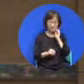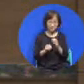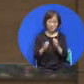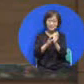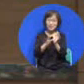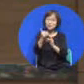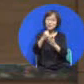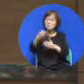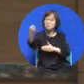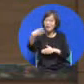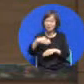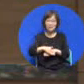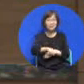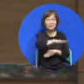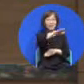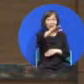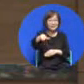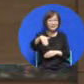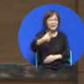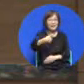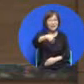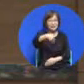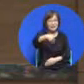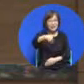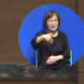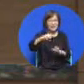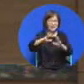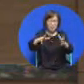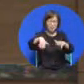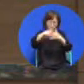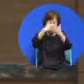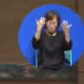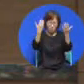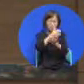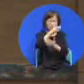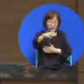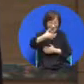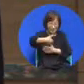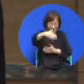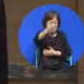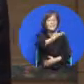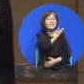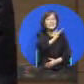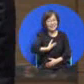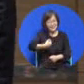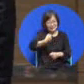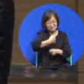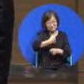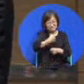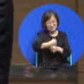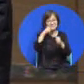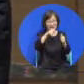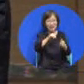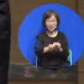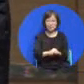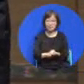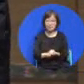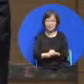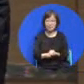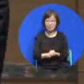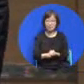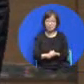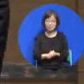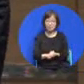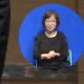가서 제자 삼아라. That's why God did not say go and evangelize, but then God said go and make disciples. 분부한 모든 것을